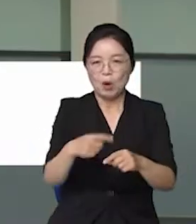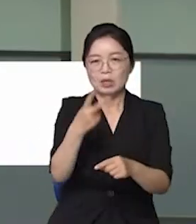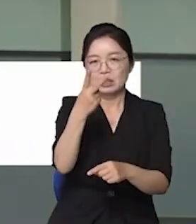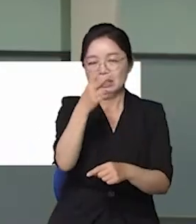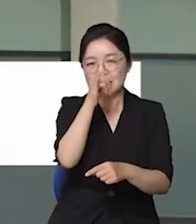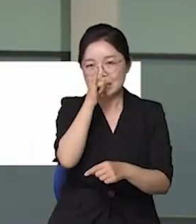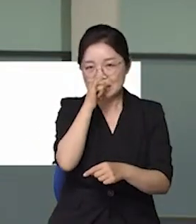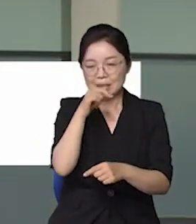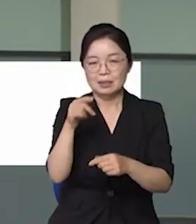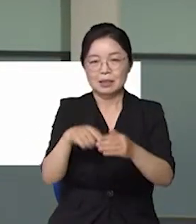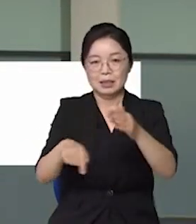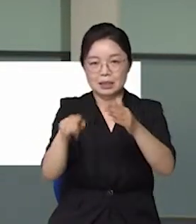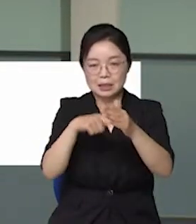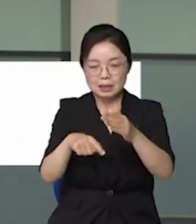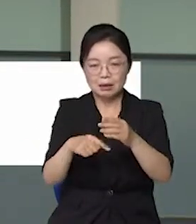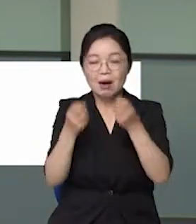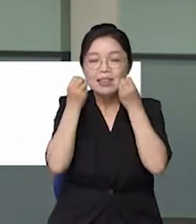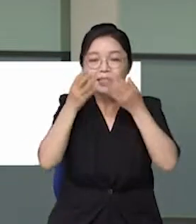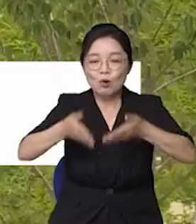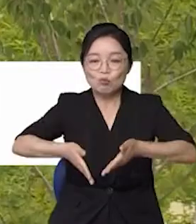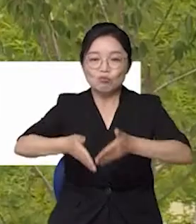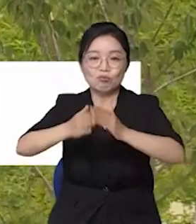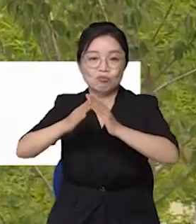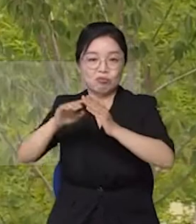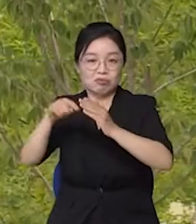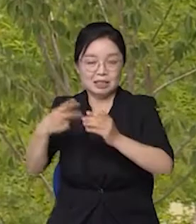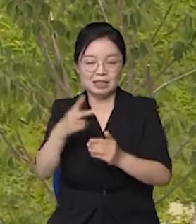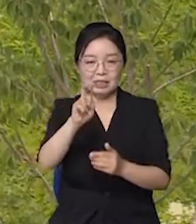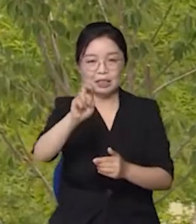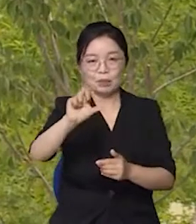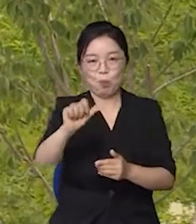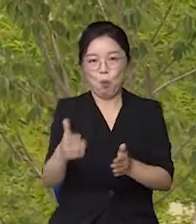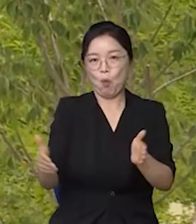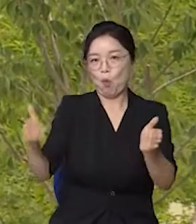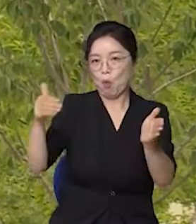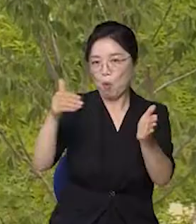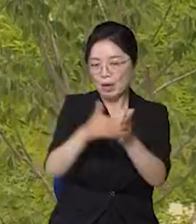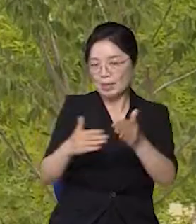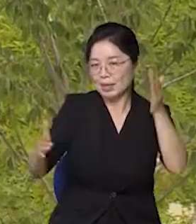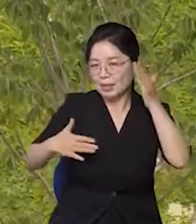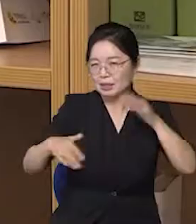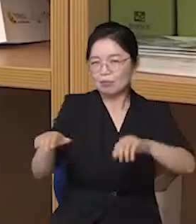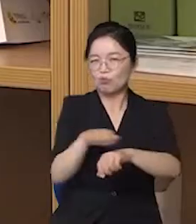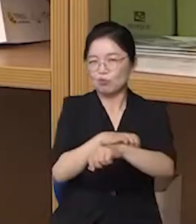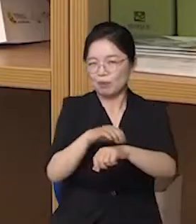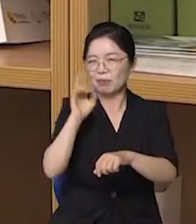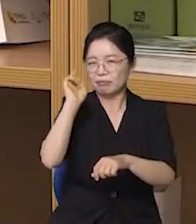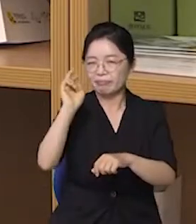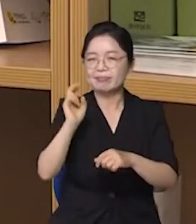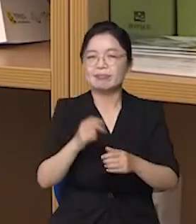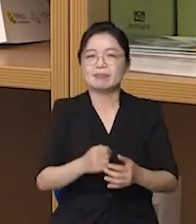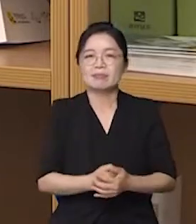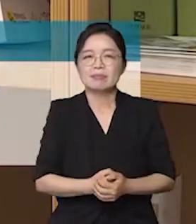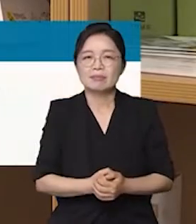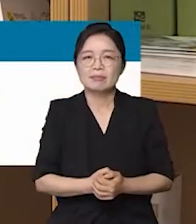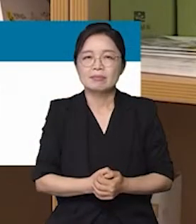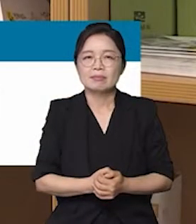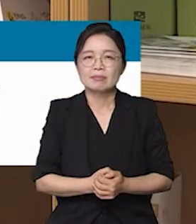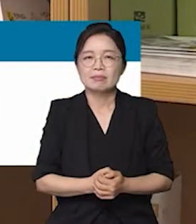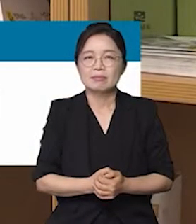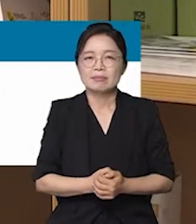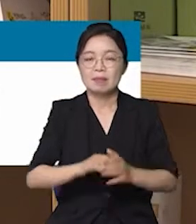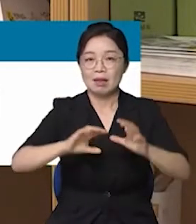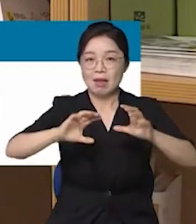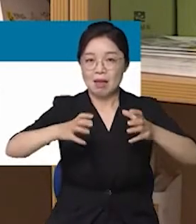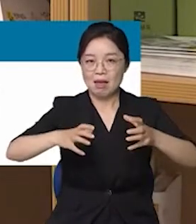도서관과 연구시설 등이 완공되는 2025년까지 학생들의 불편도 예상됩니다. 국가적인